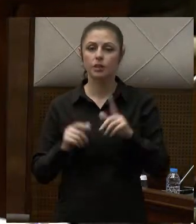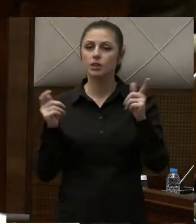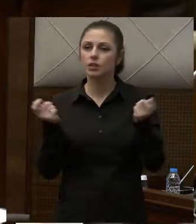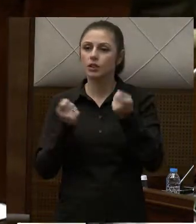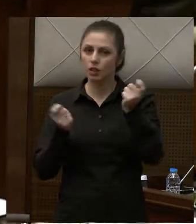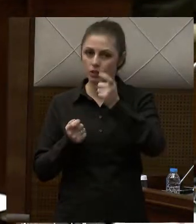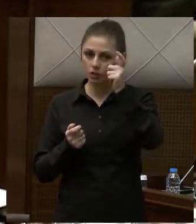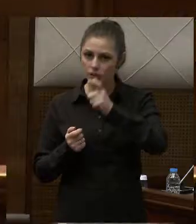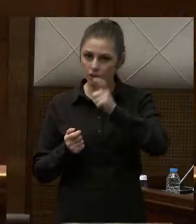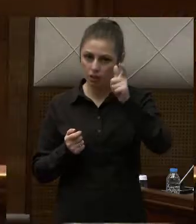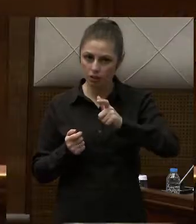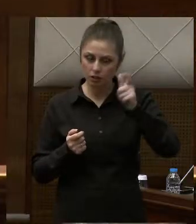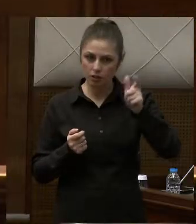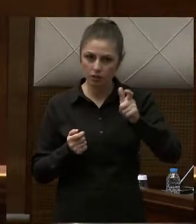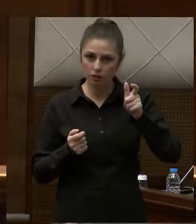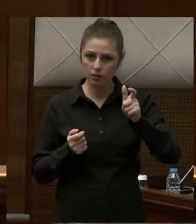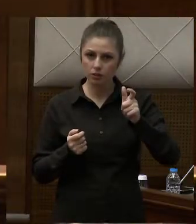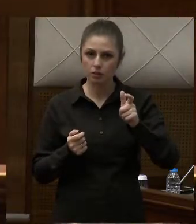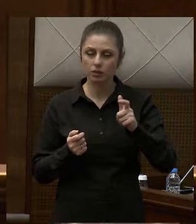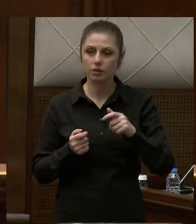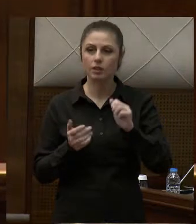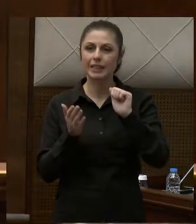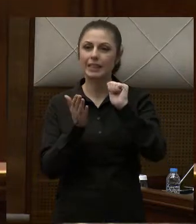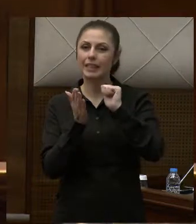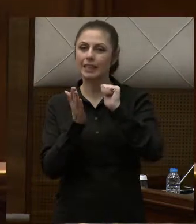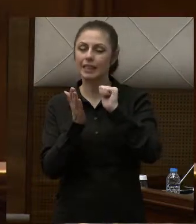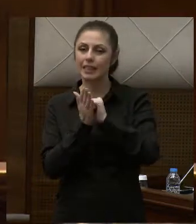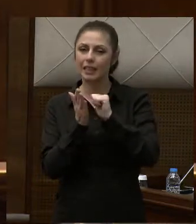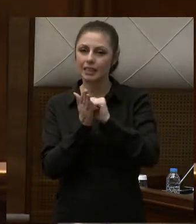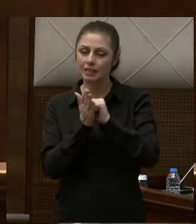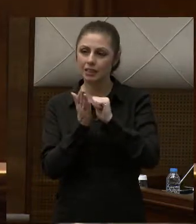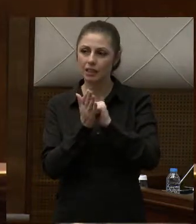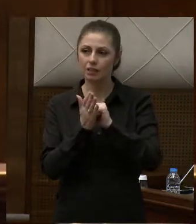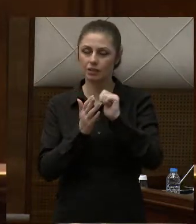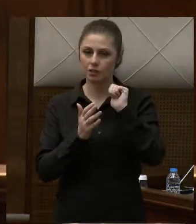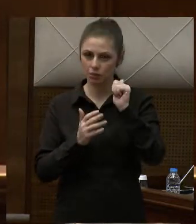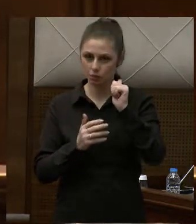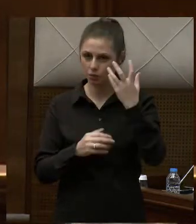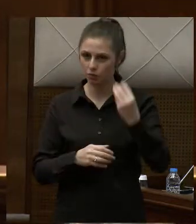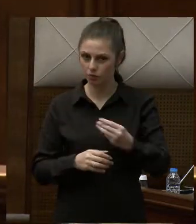çalışan gazeteciler, ama biz çalışan demiyoruz, gazeteciler günü 10 Ocak.